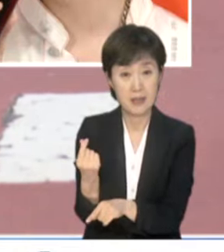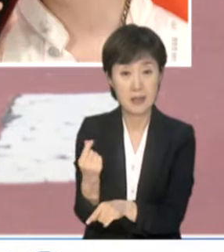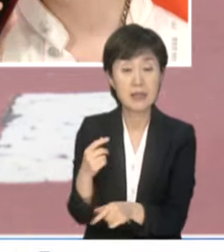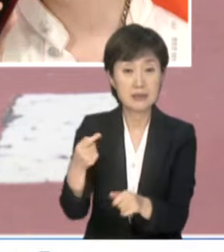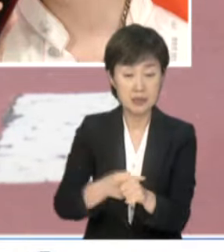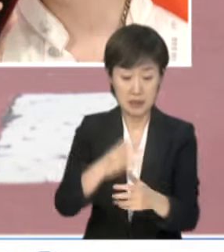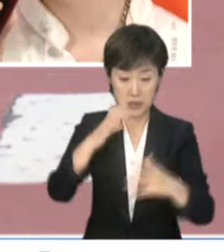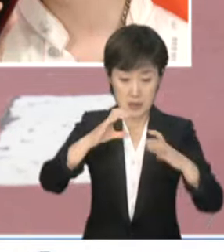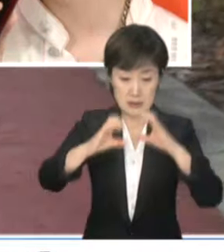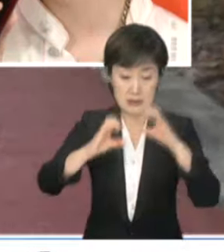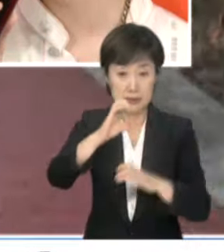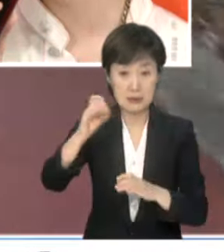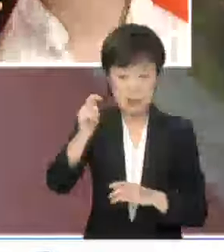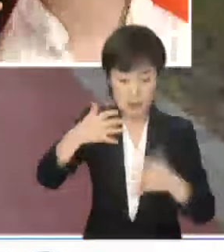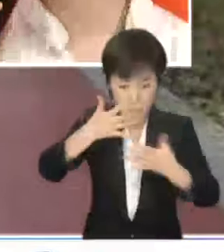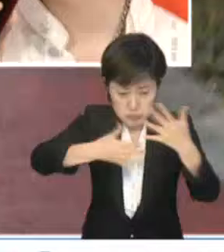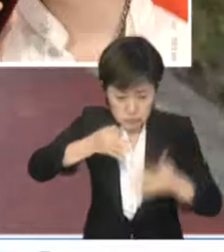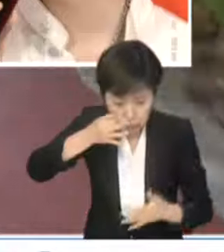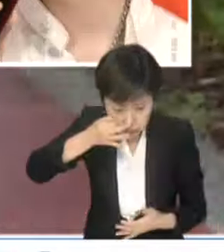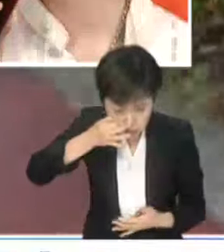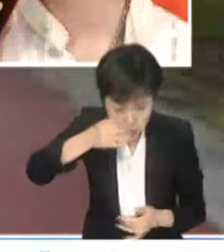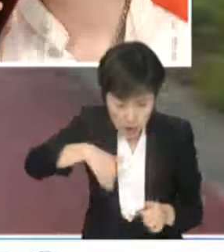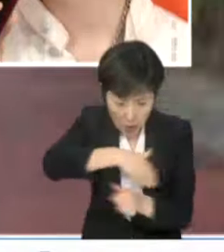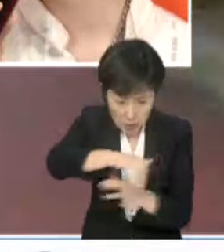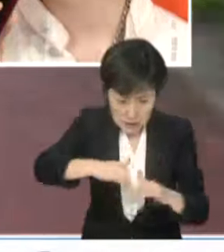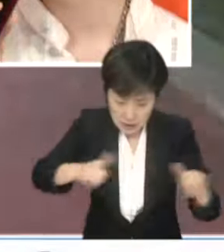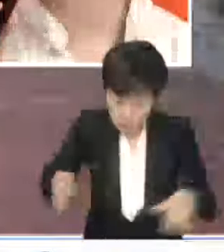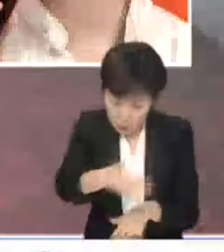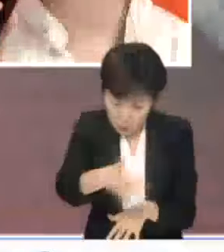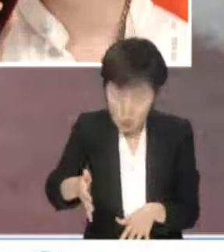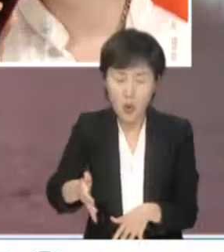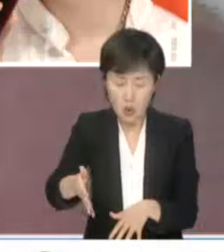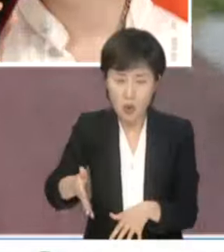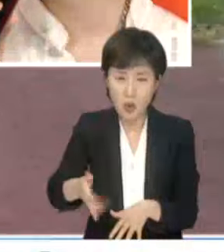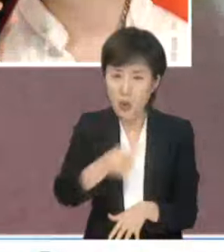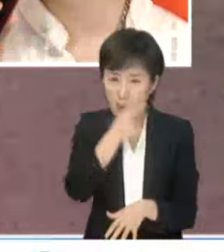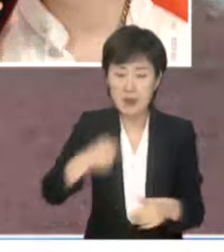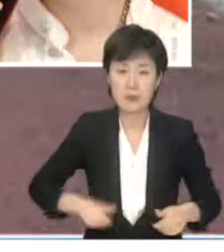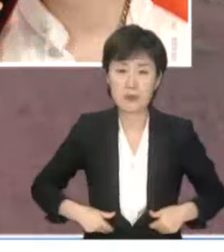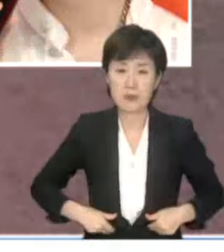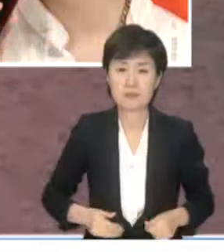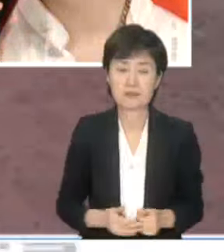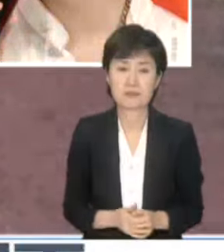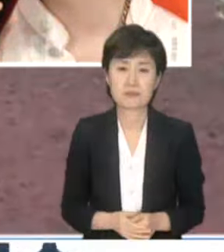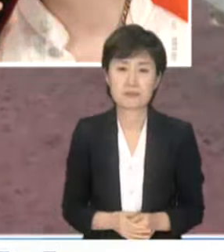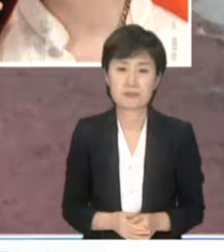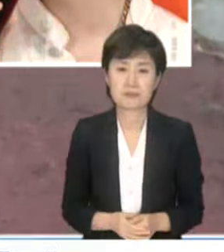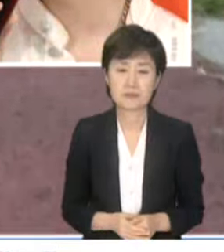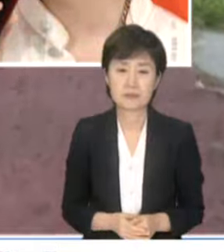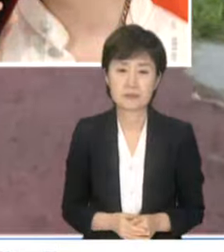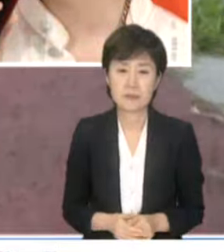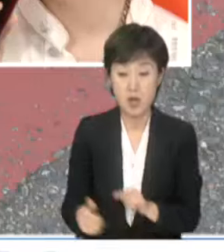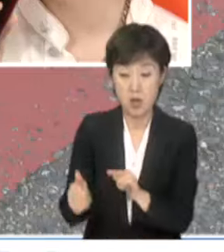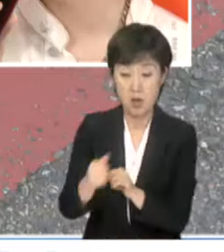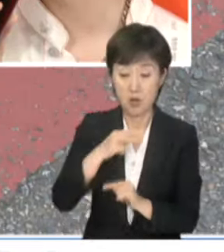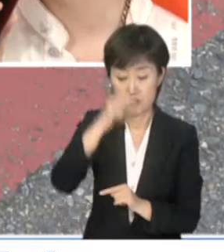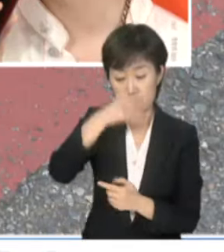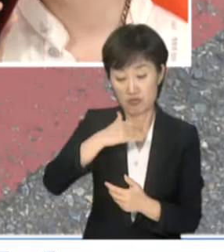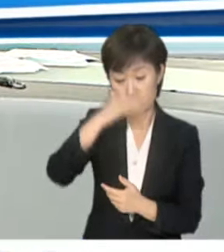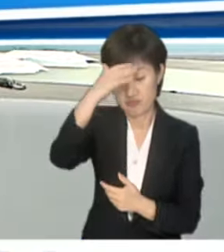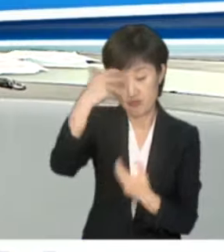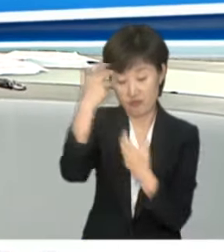CCTV 내용을 보고 주변에 사고 날 가능성이라든가 이런 것들을 좀 확인해 봐야 될 것 같습니다. 근데 이제 그러면 이제 만취 상태였던